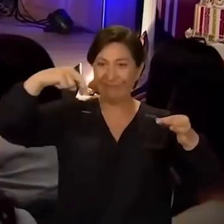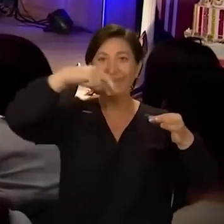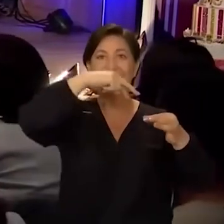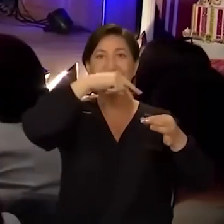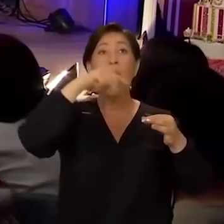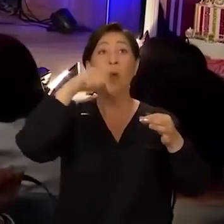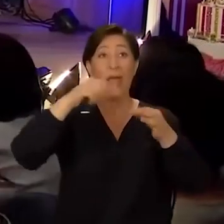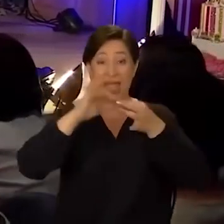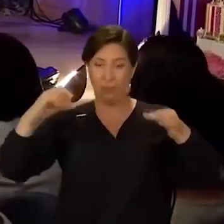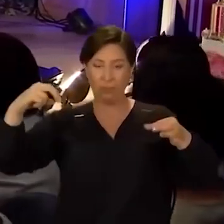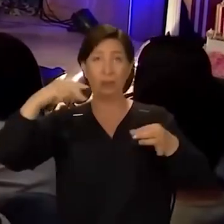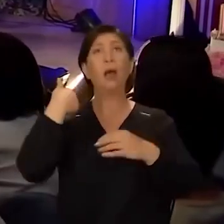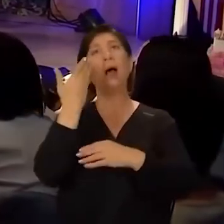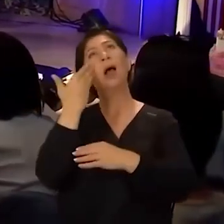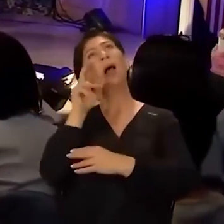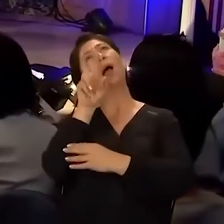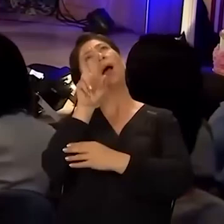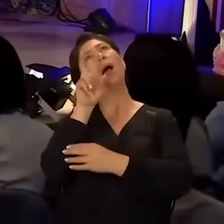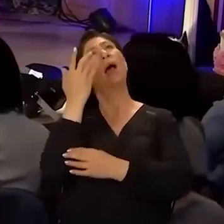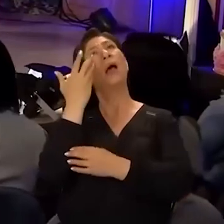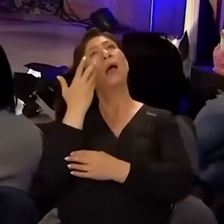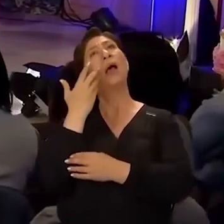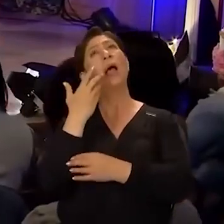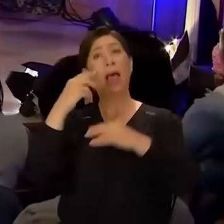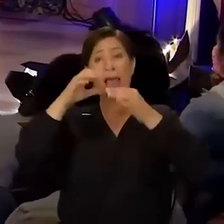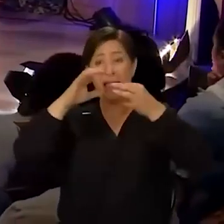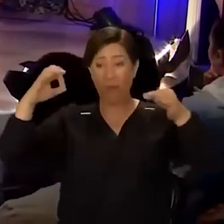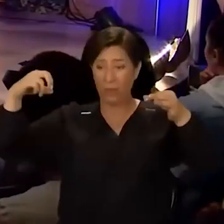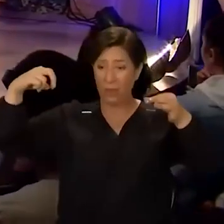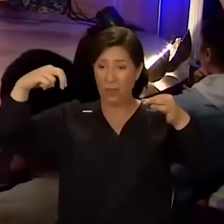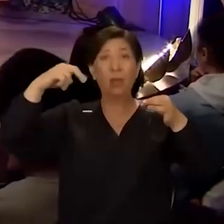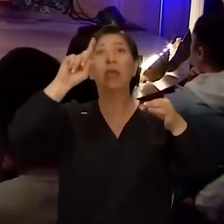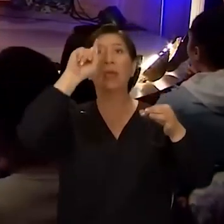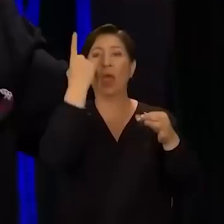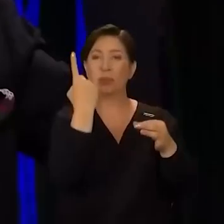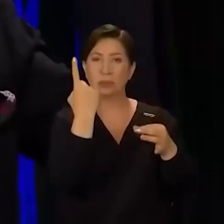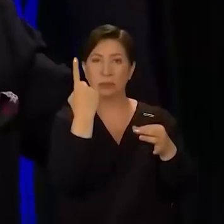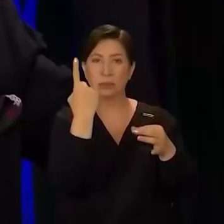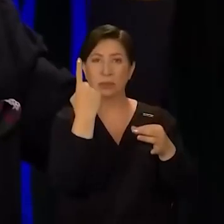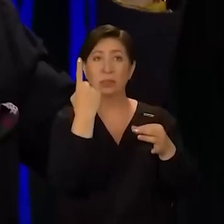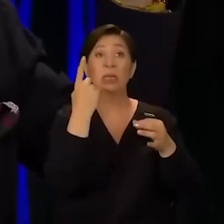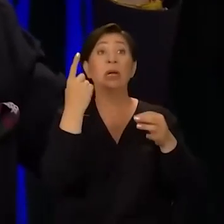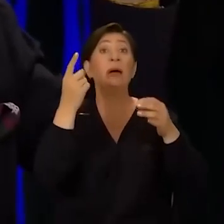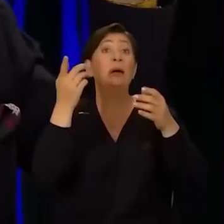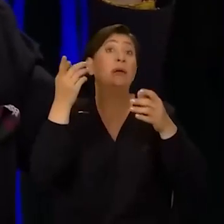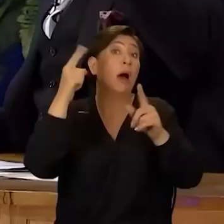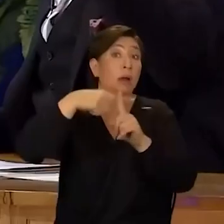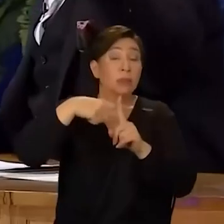ipin üzerinde ipin üzerindedir yalnız başına dır ve